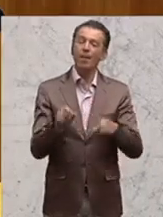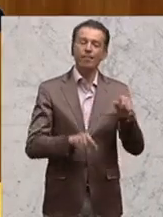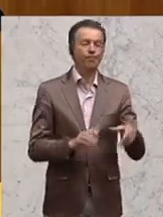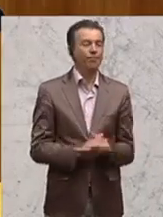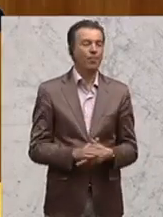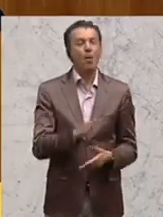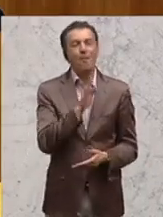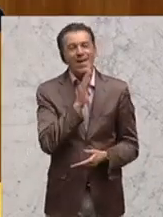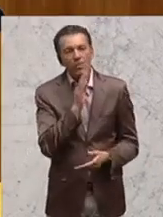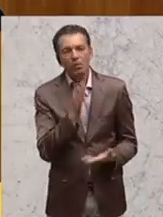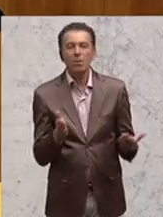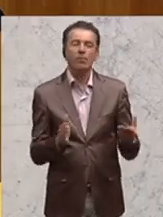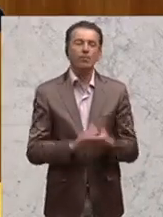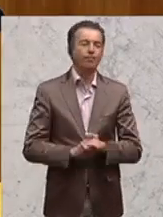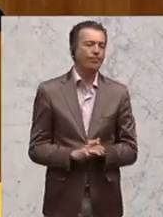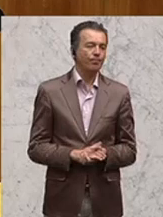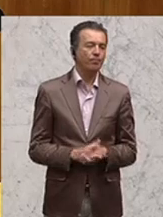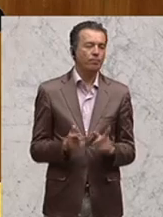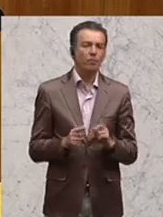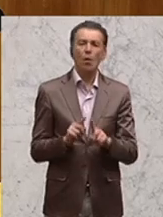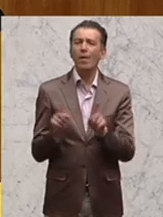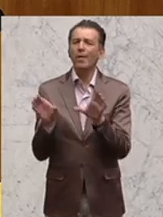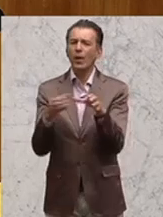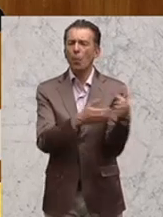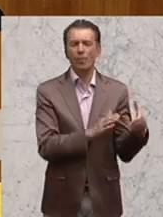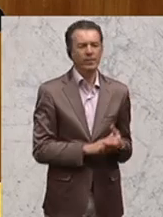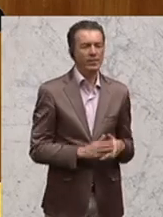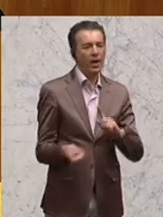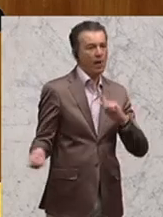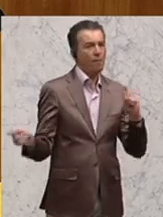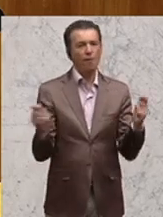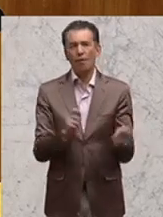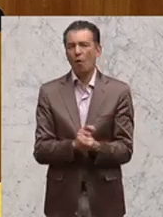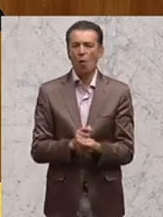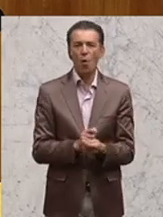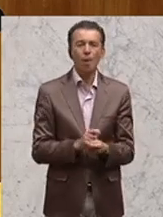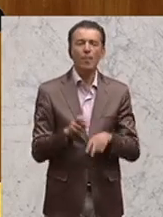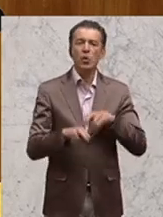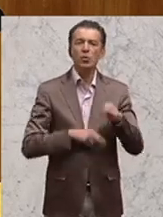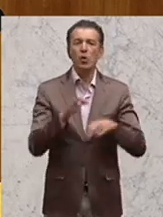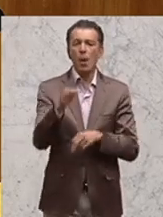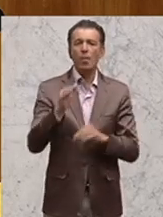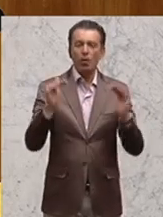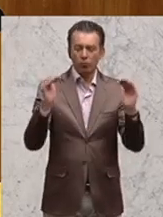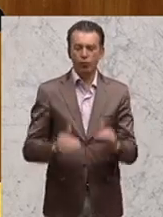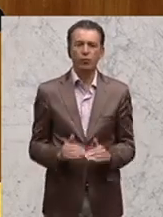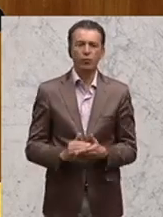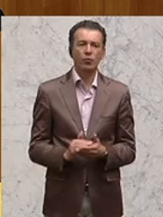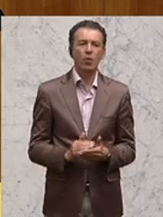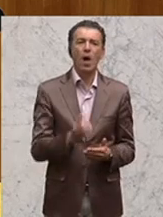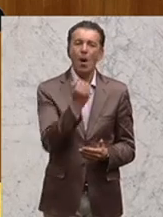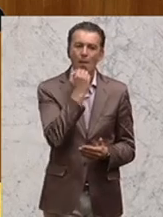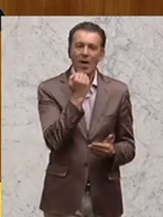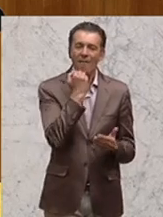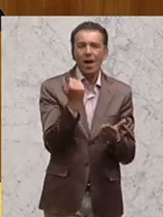Arbeitnehmer, Pensionistinnen und Pensionisten und weitere Gruppen. Diese Reform senkt die Abgabenquote, sie erhöht